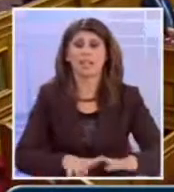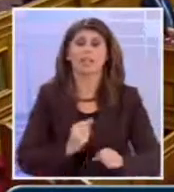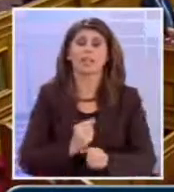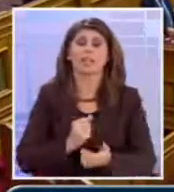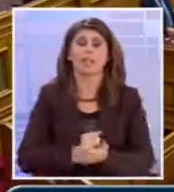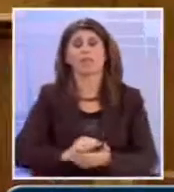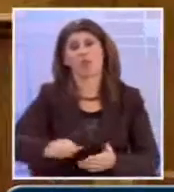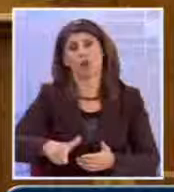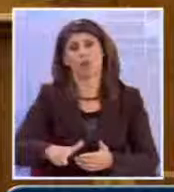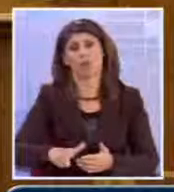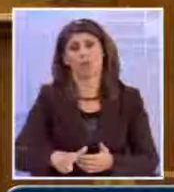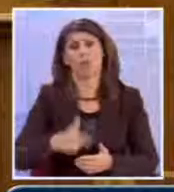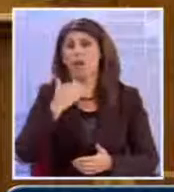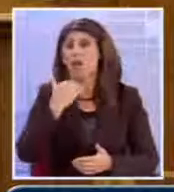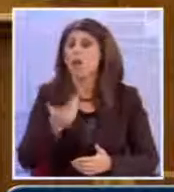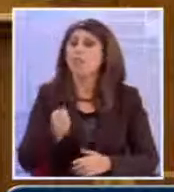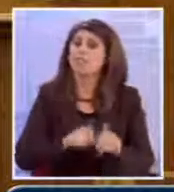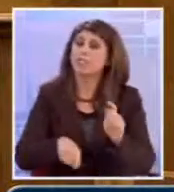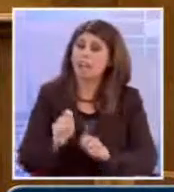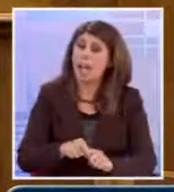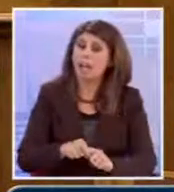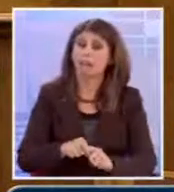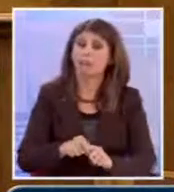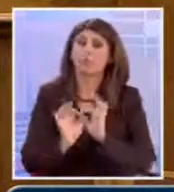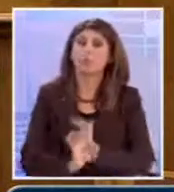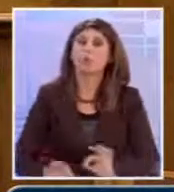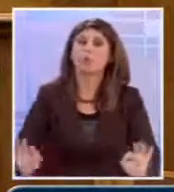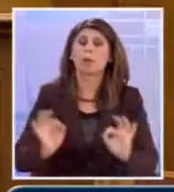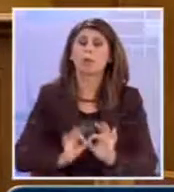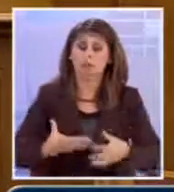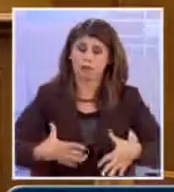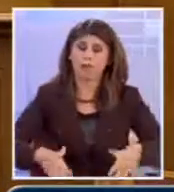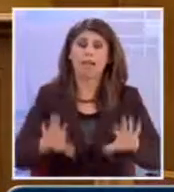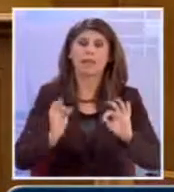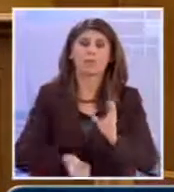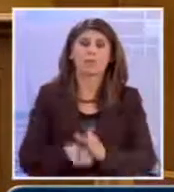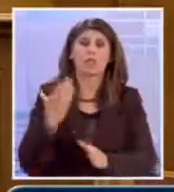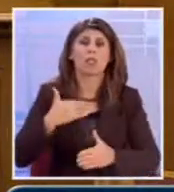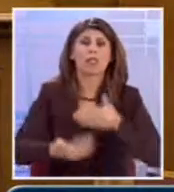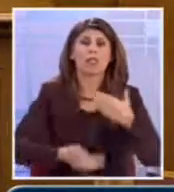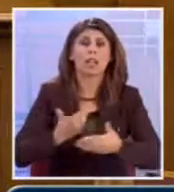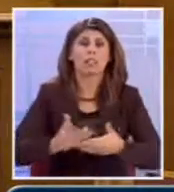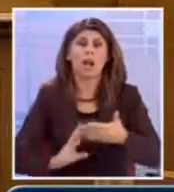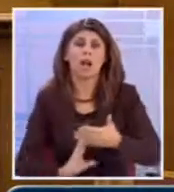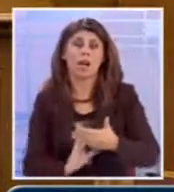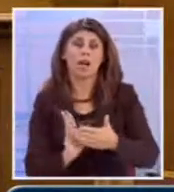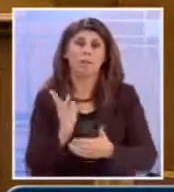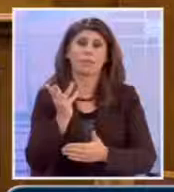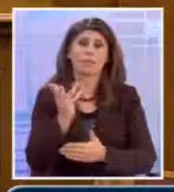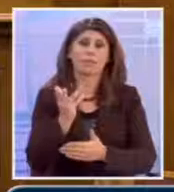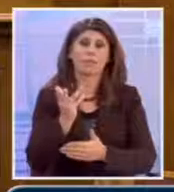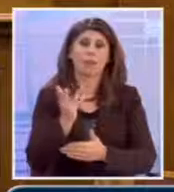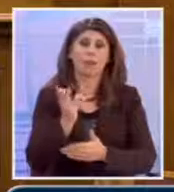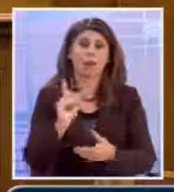της φτώχειας. Δεν δημιουργεί προϋποθέσεις για την εκκίνηση μιας διαδικασίας ανάπτυξης. Και